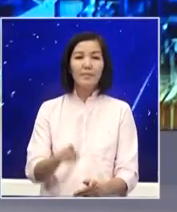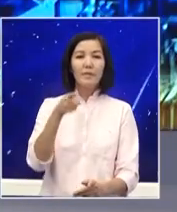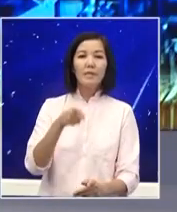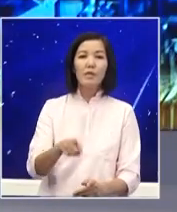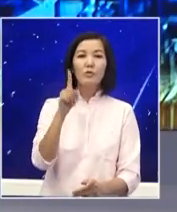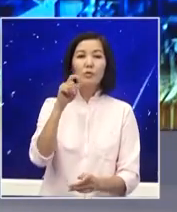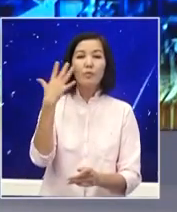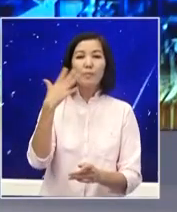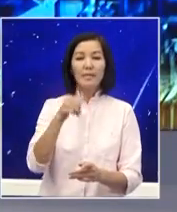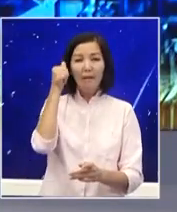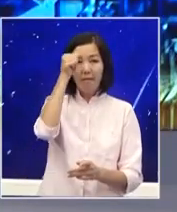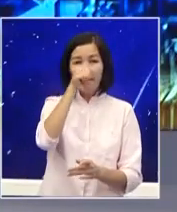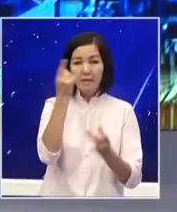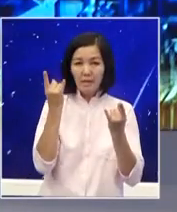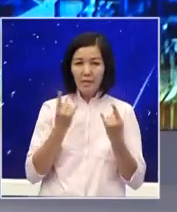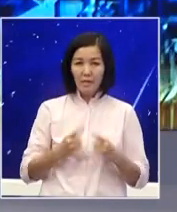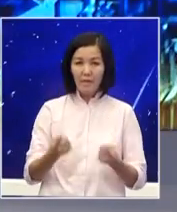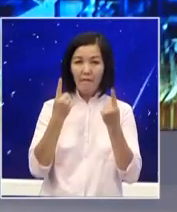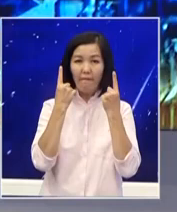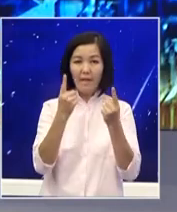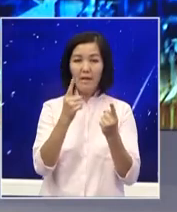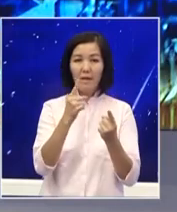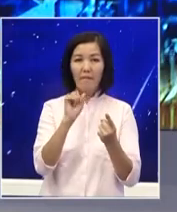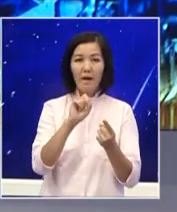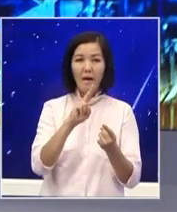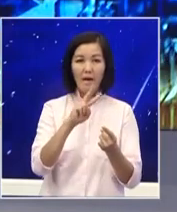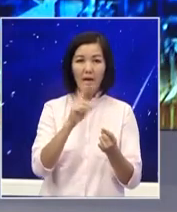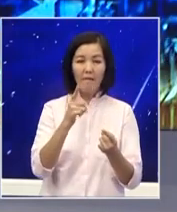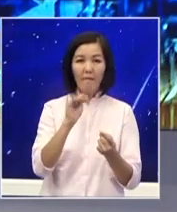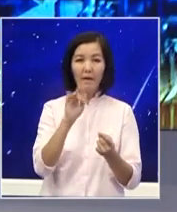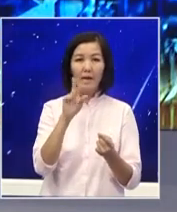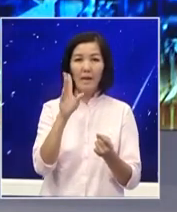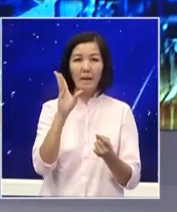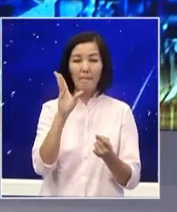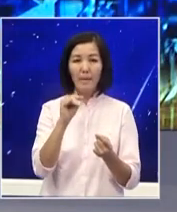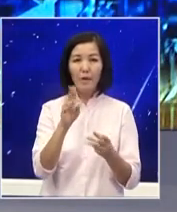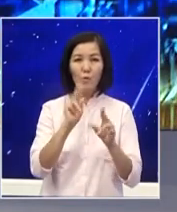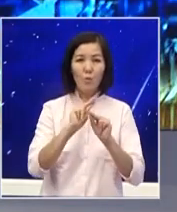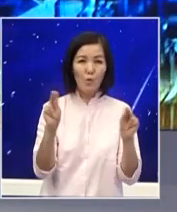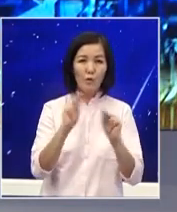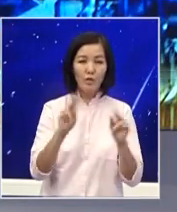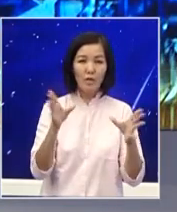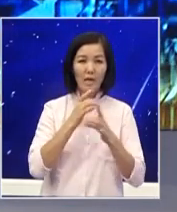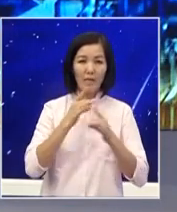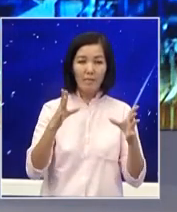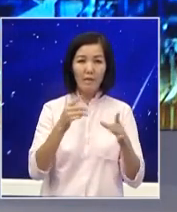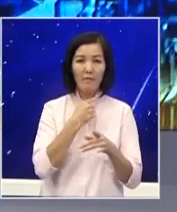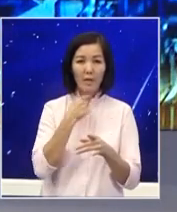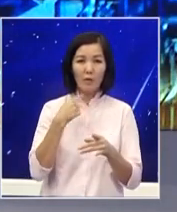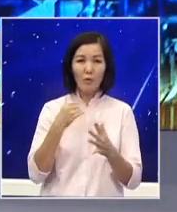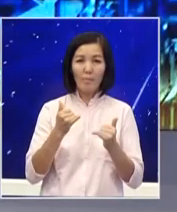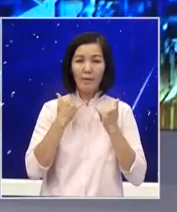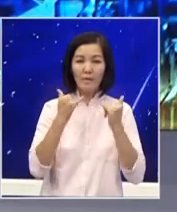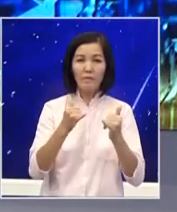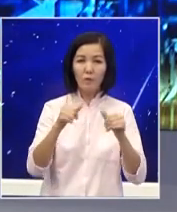1150 лет со дня рождения великого аль-фараби юбилейную дату учителя востока отметили в талдыкоргане ему посвященным